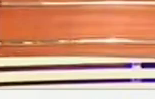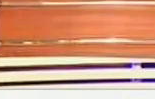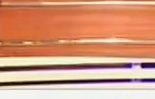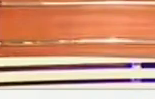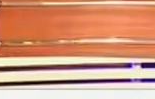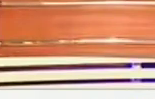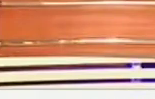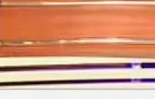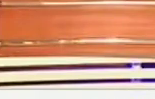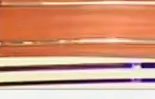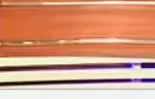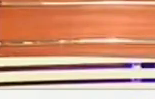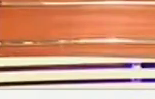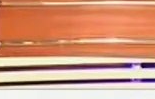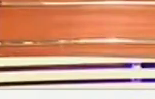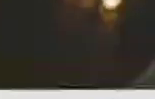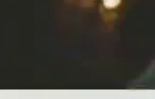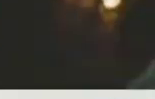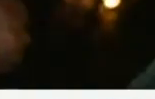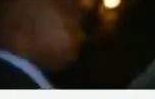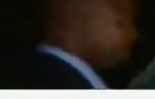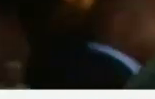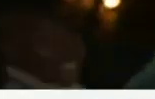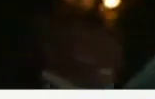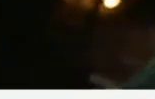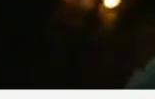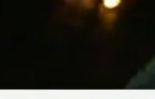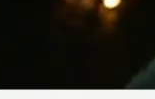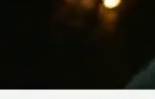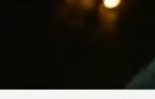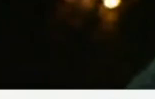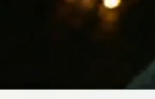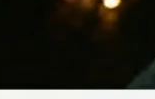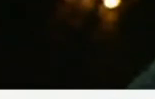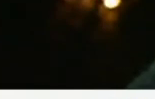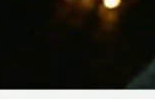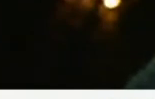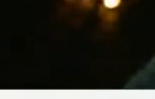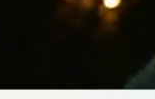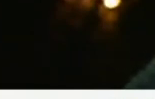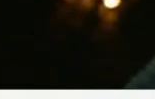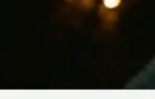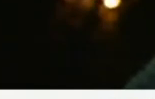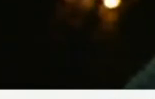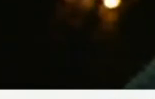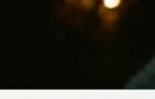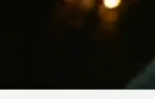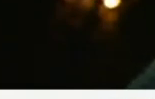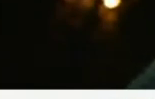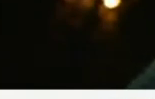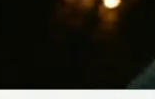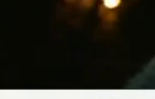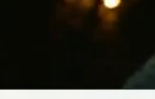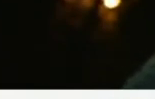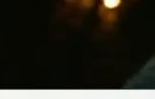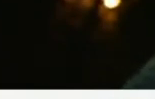serikali yenyewe? Haya, sasa IBC wakija wakitangaza fulani ndo ameshinda uchaguzi, vitu kadhaa vinaweza